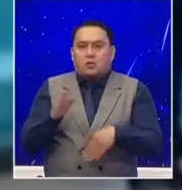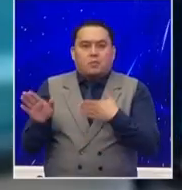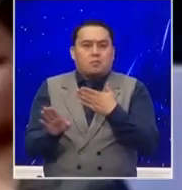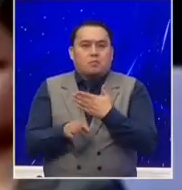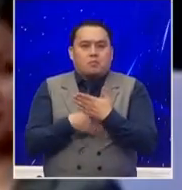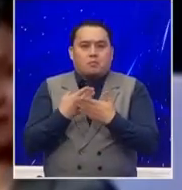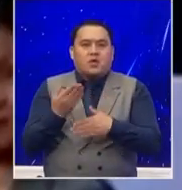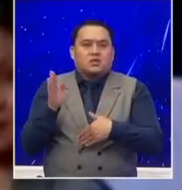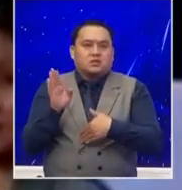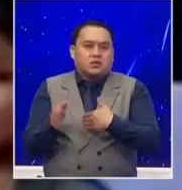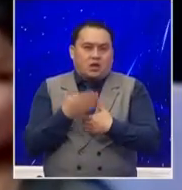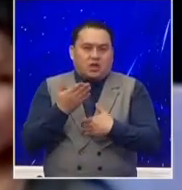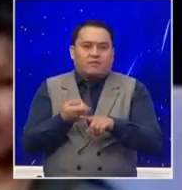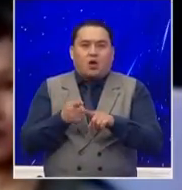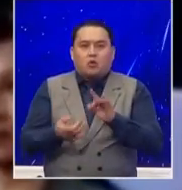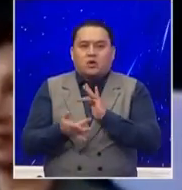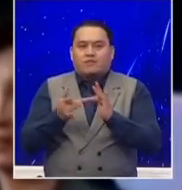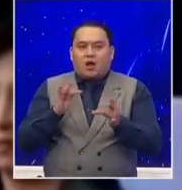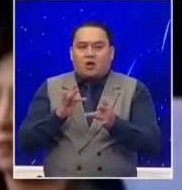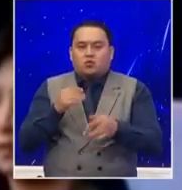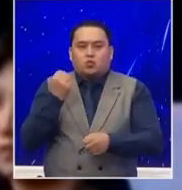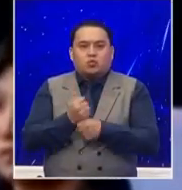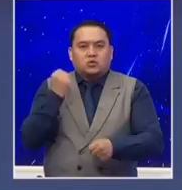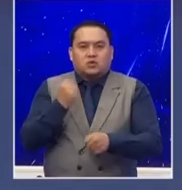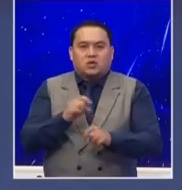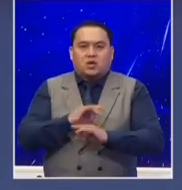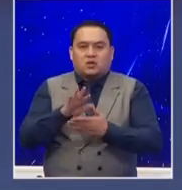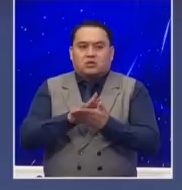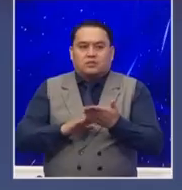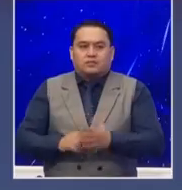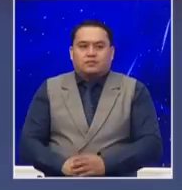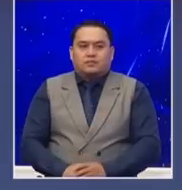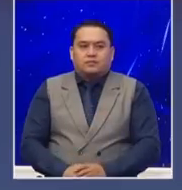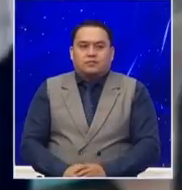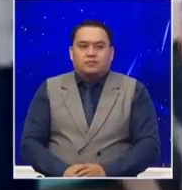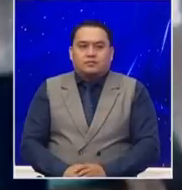наказания. Ответственность за оскорбления в сети нужно ужесточать, считают правозащитники.